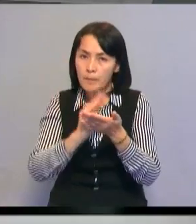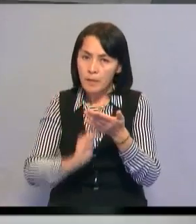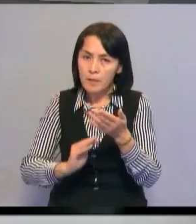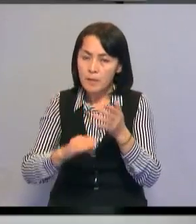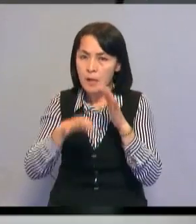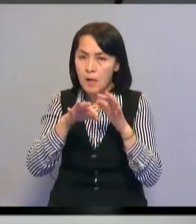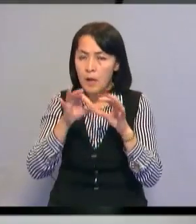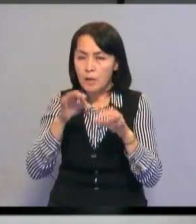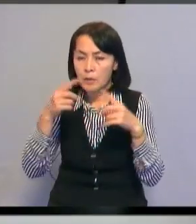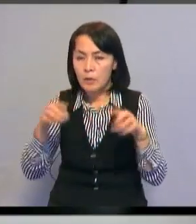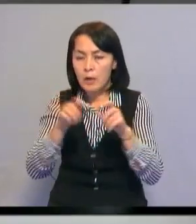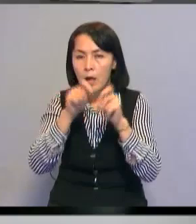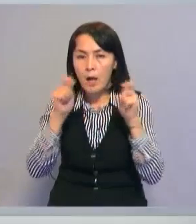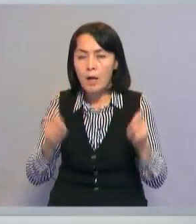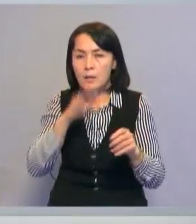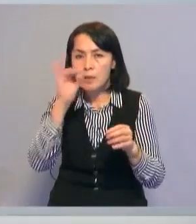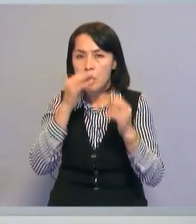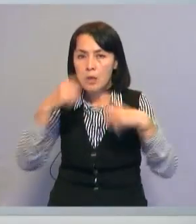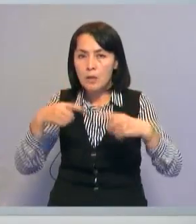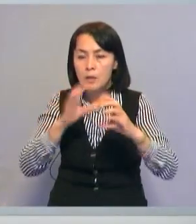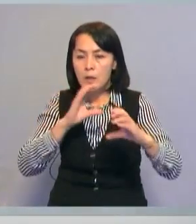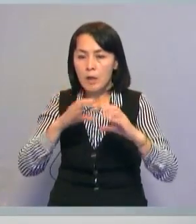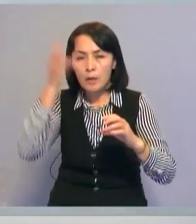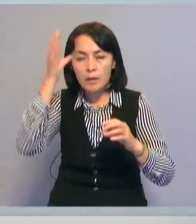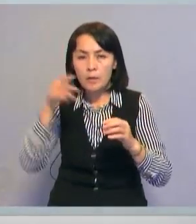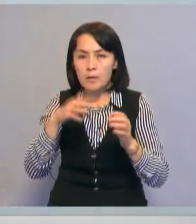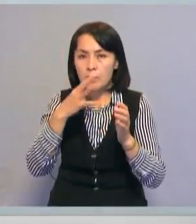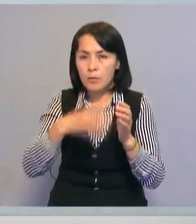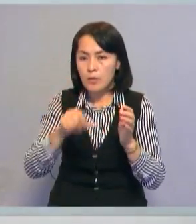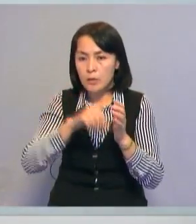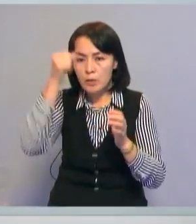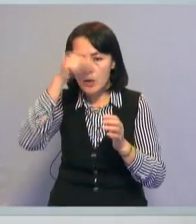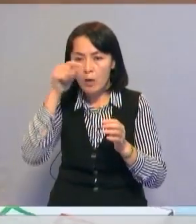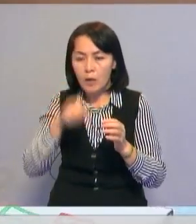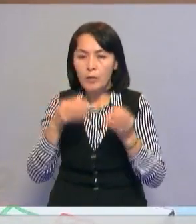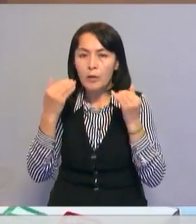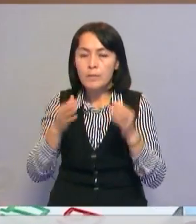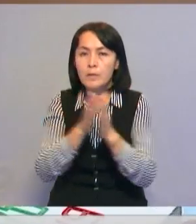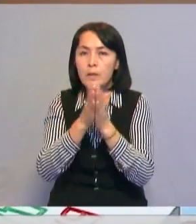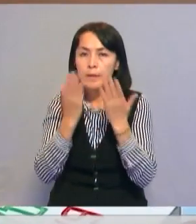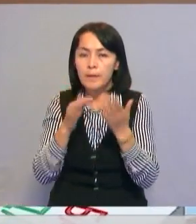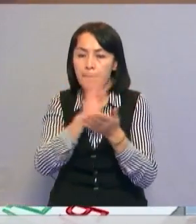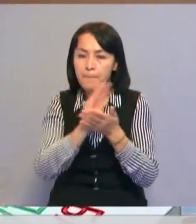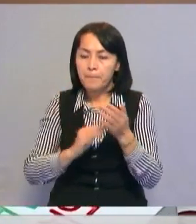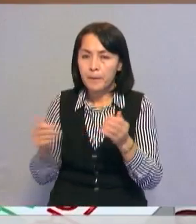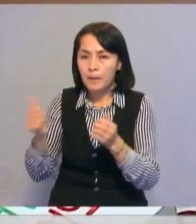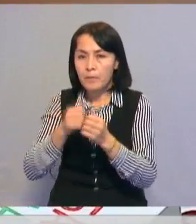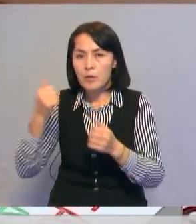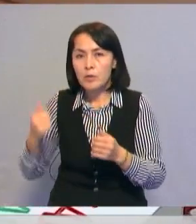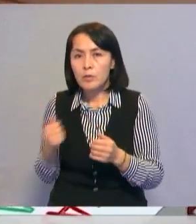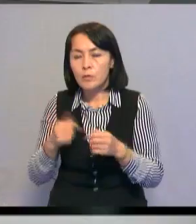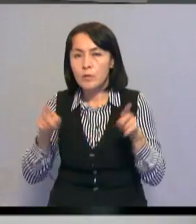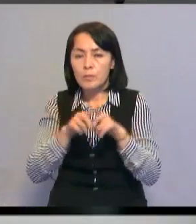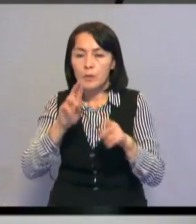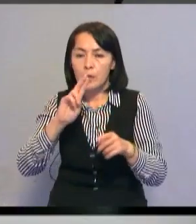анализ, а также подробно раскрыта история создания Академии наук в 1946 году. Кроме того, в книге повествуются о близких друзьях и